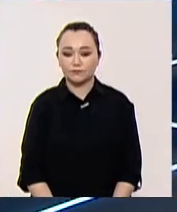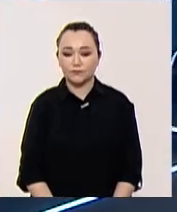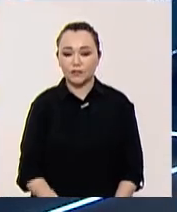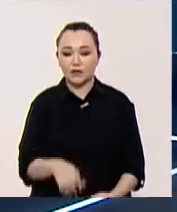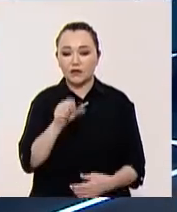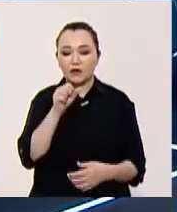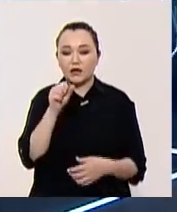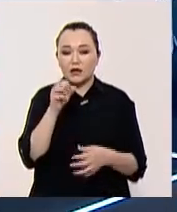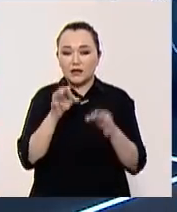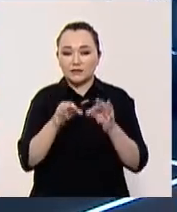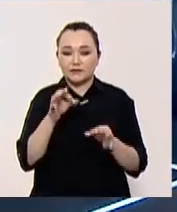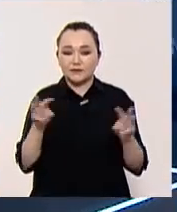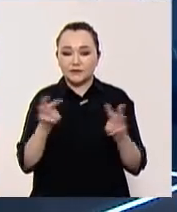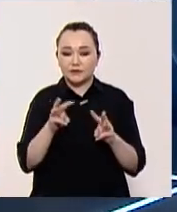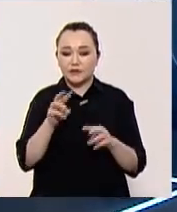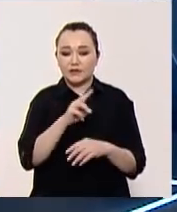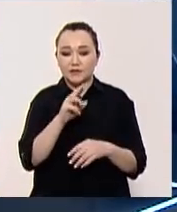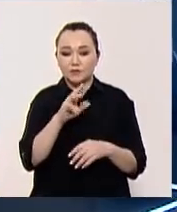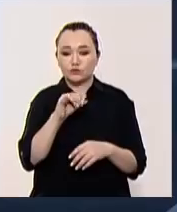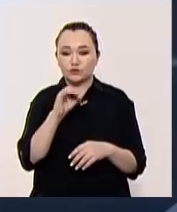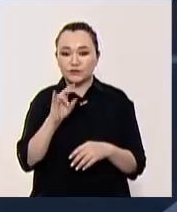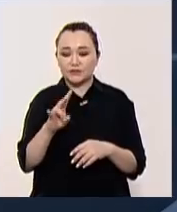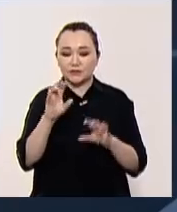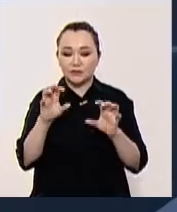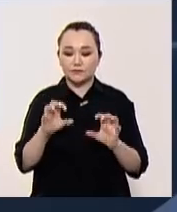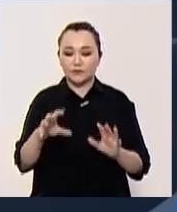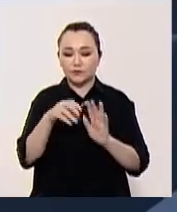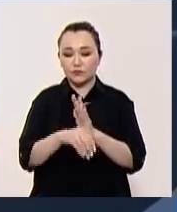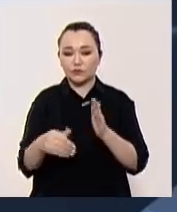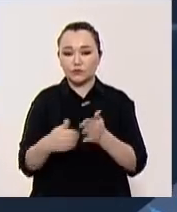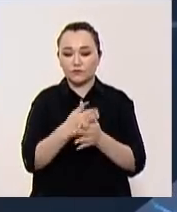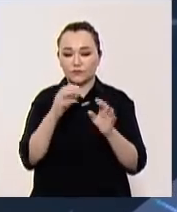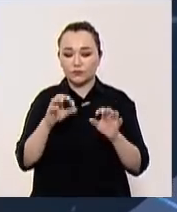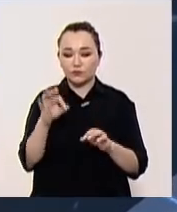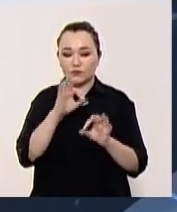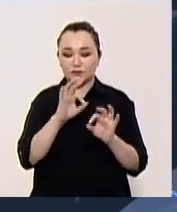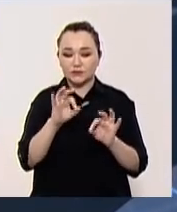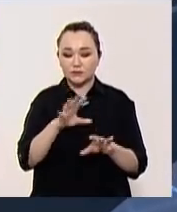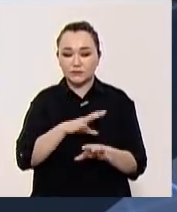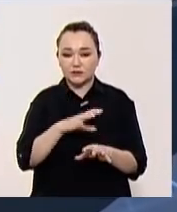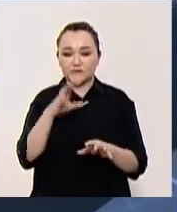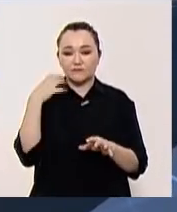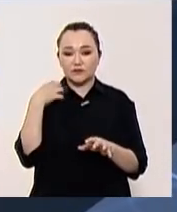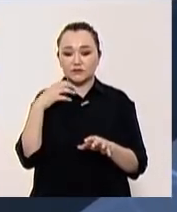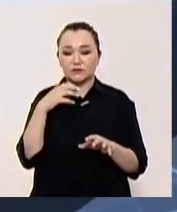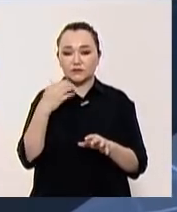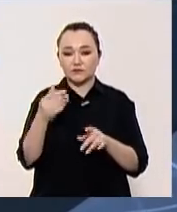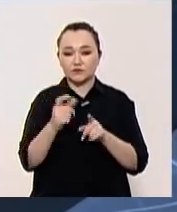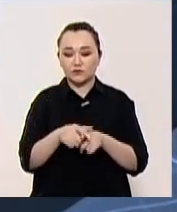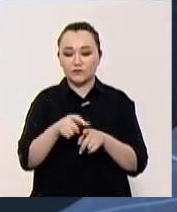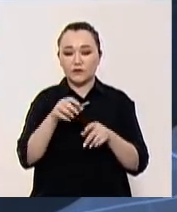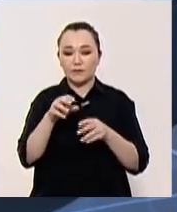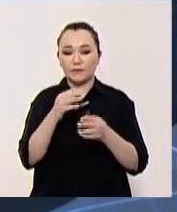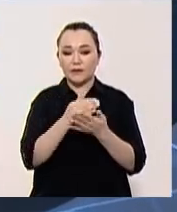Ал әділет министрі Қанат Мусин конституцияға енгізілетін өзгерістер туралы айтып берді. Шенеуніктің сөзінше жоба